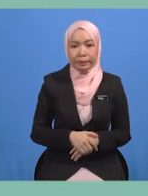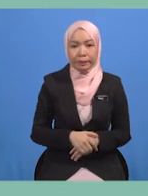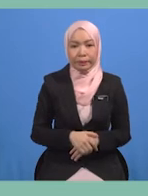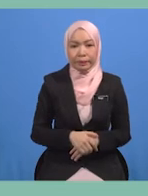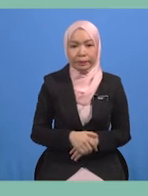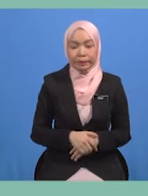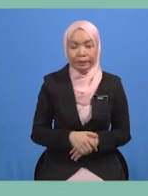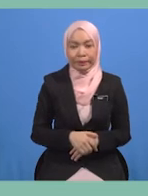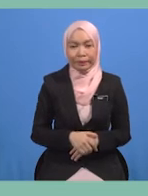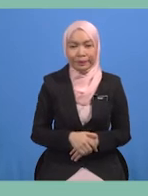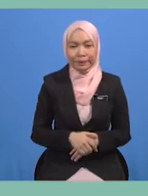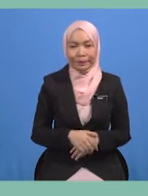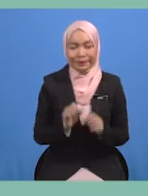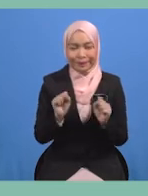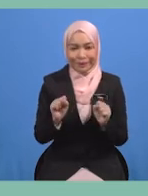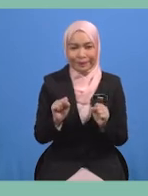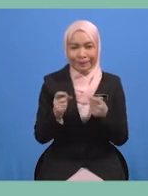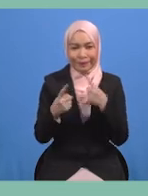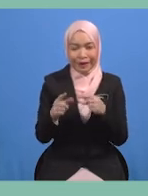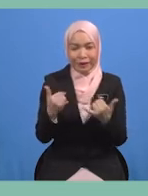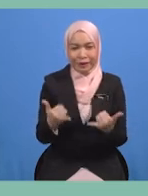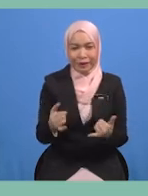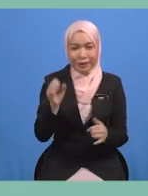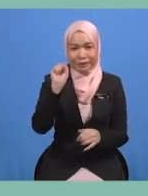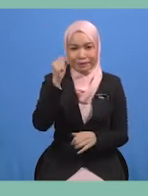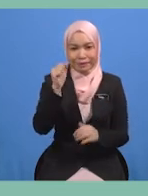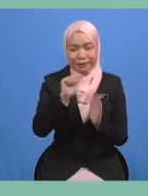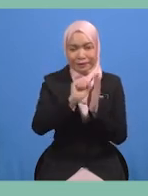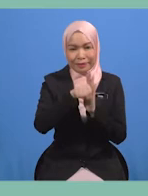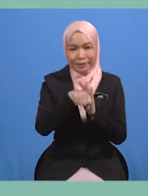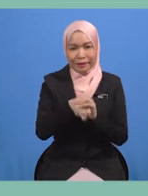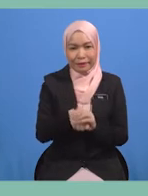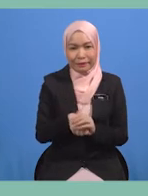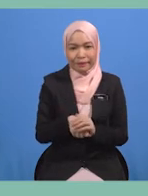Murid-murid diberi masa 10 saat untuk berfikir.